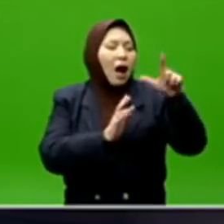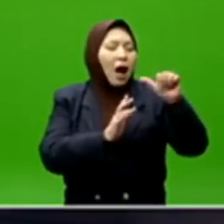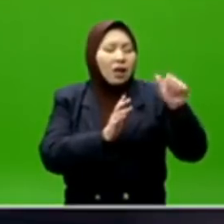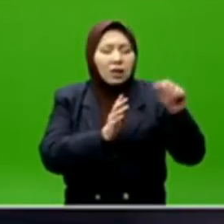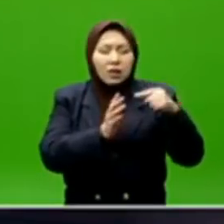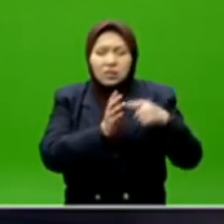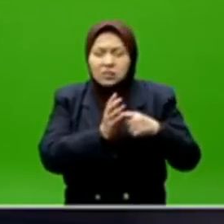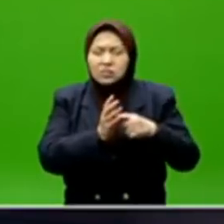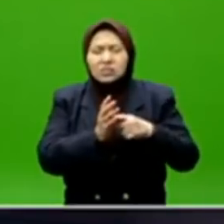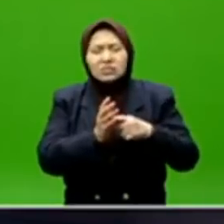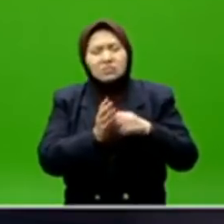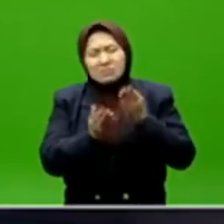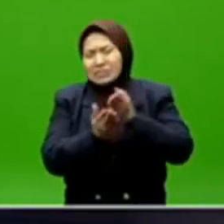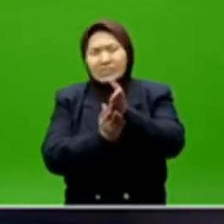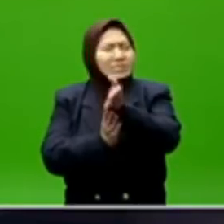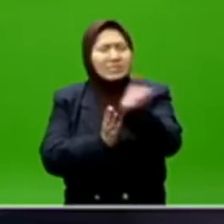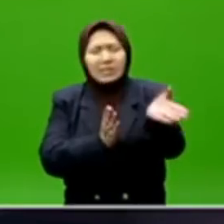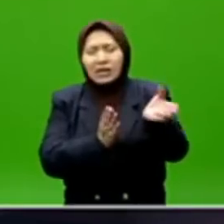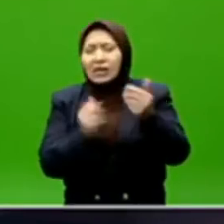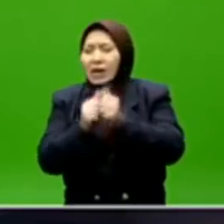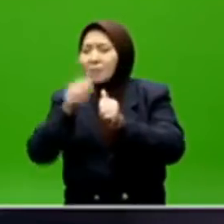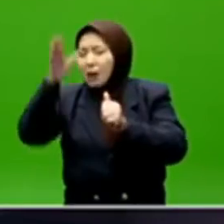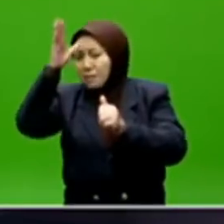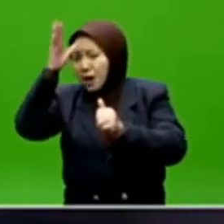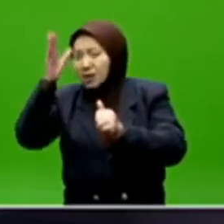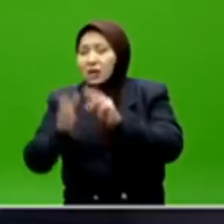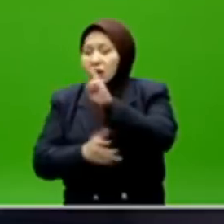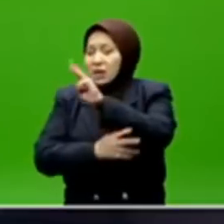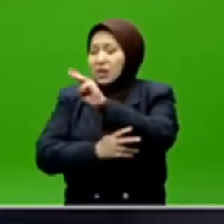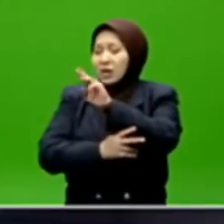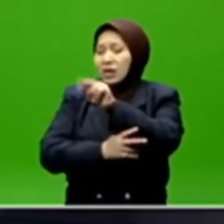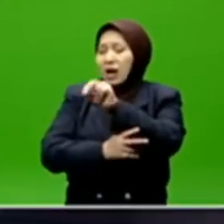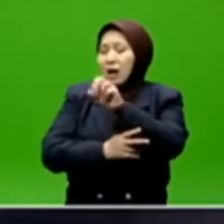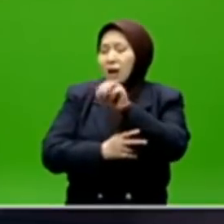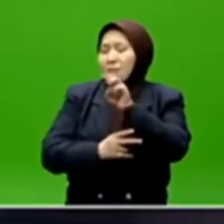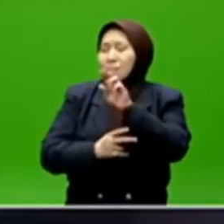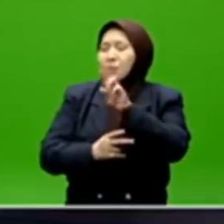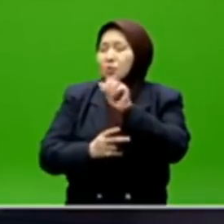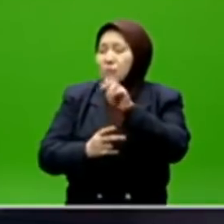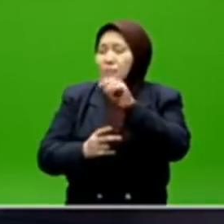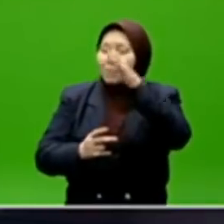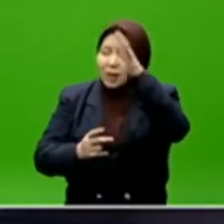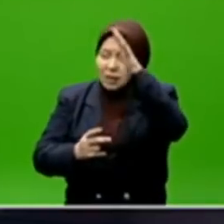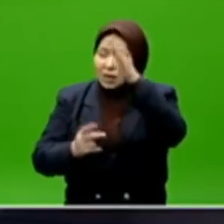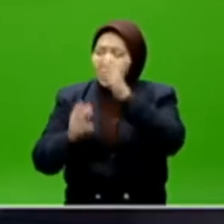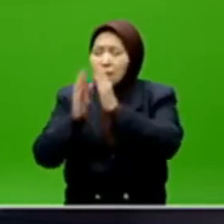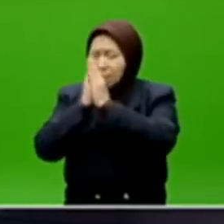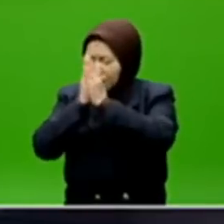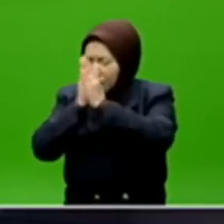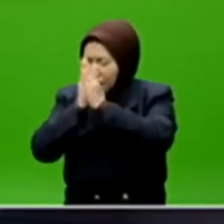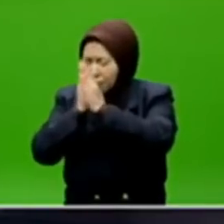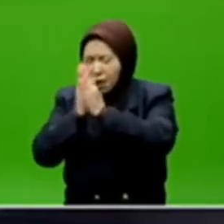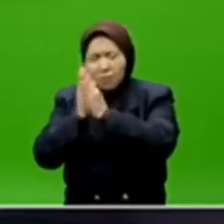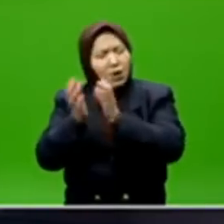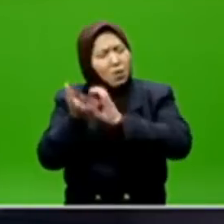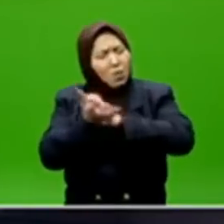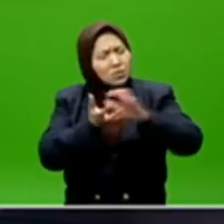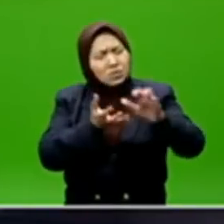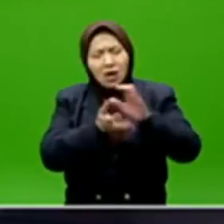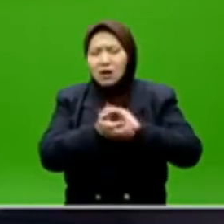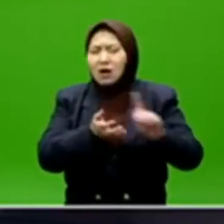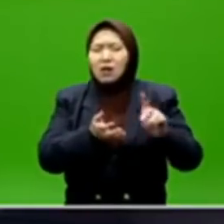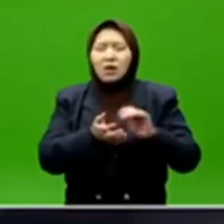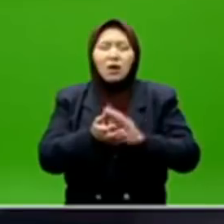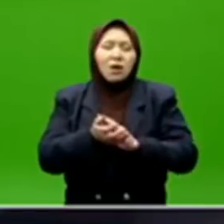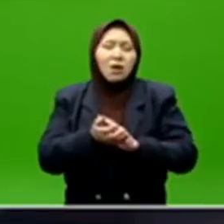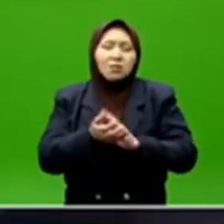ayahnya dahulu dalam ketika dengan Namrud, iaitu menyembah berhala. Betul. Ya. Dia menyesatkan, merosakkan, menzalimi.